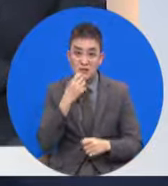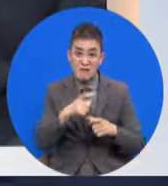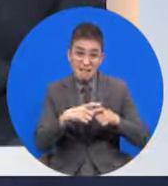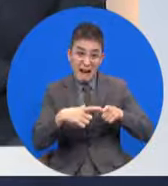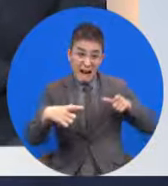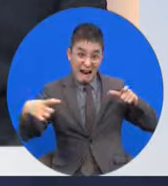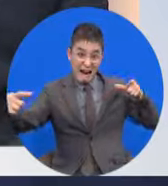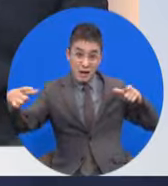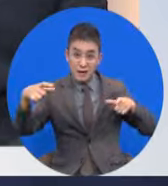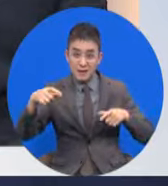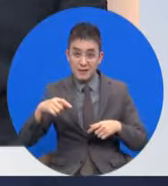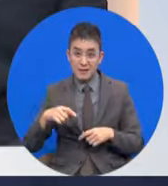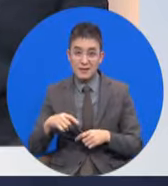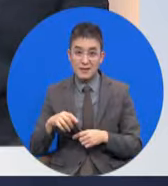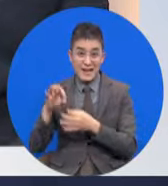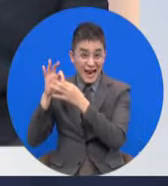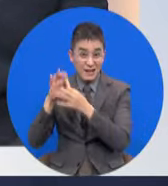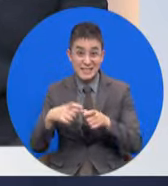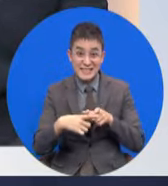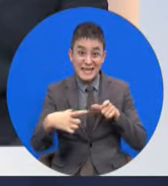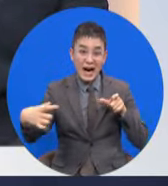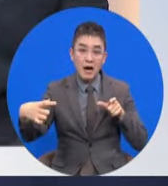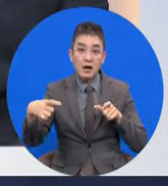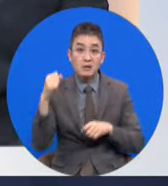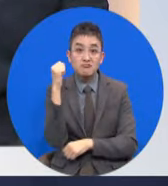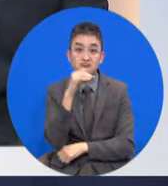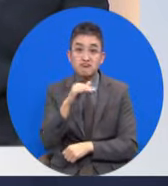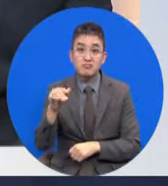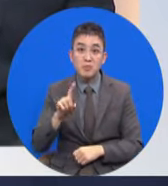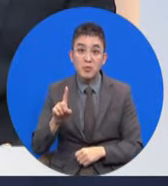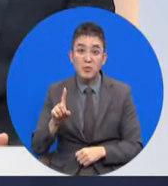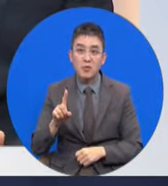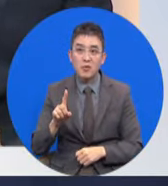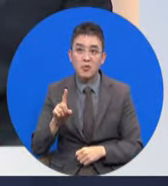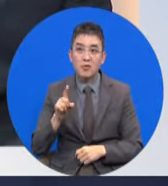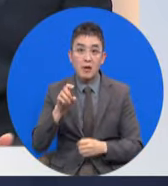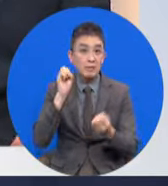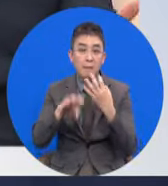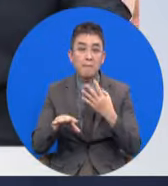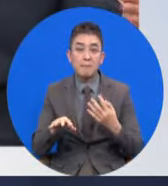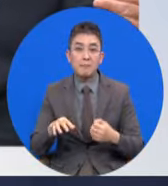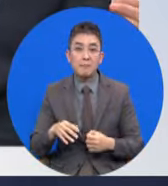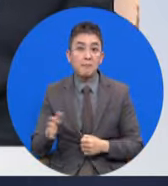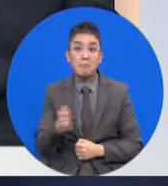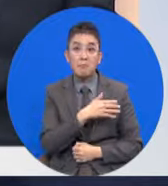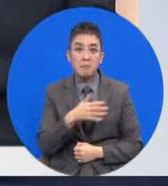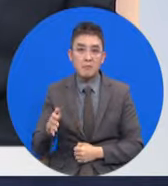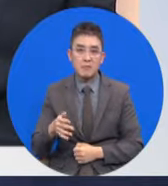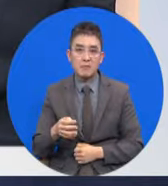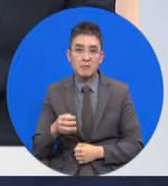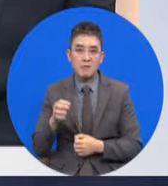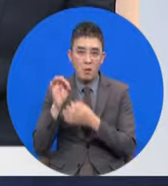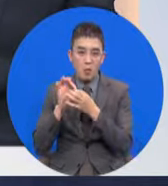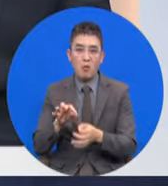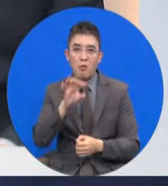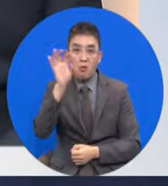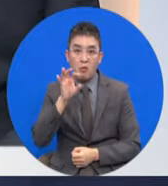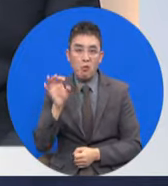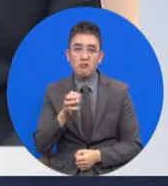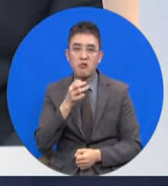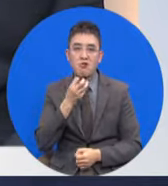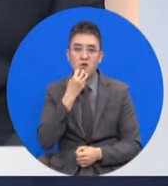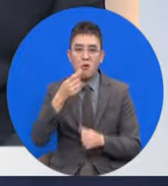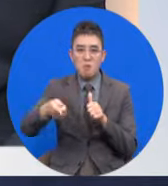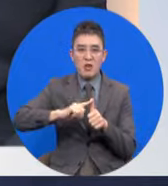것인지 그 과정에서 발생되는 문제를 어떻게 할 것인지에 대한 답은 없이 서울 편입 얘기만 계속하고 있으니까